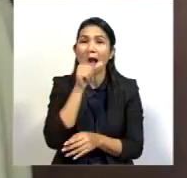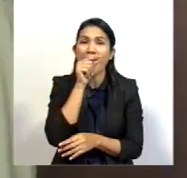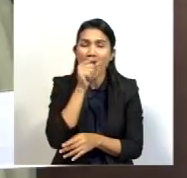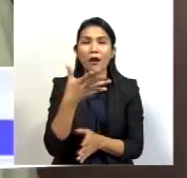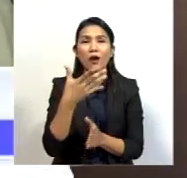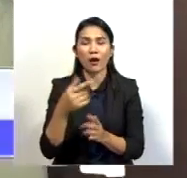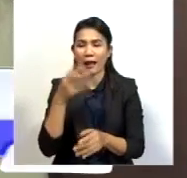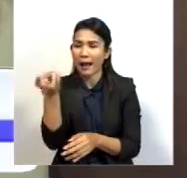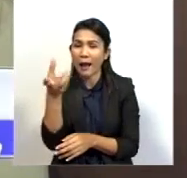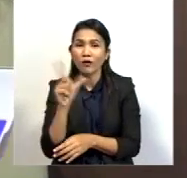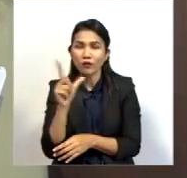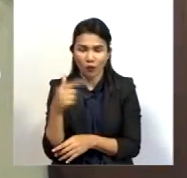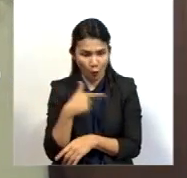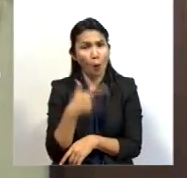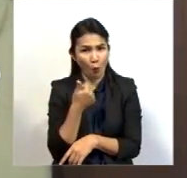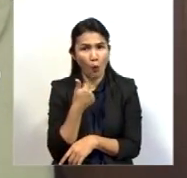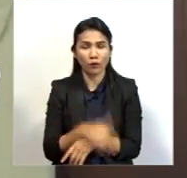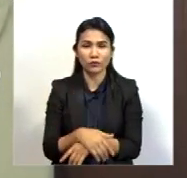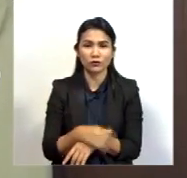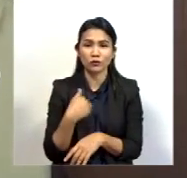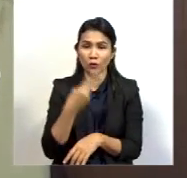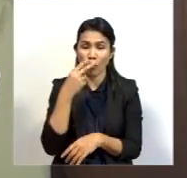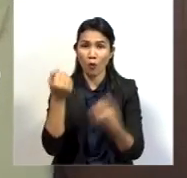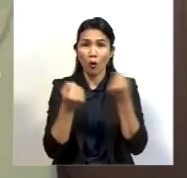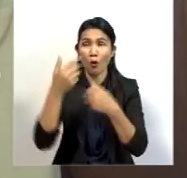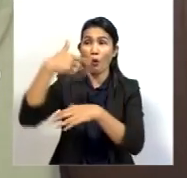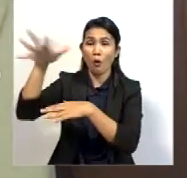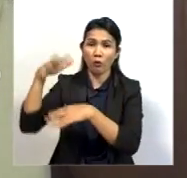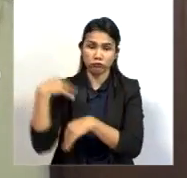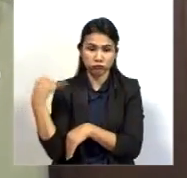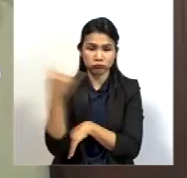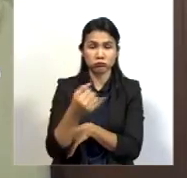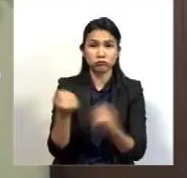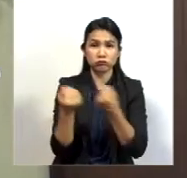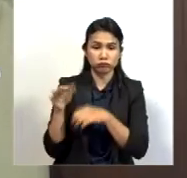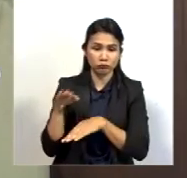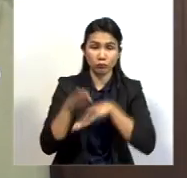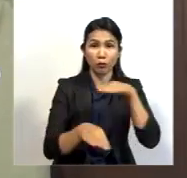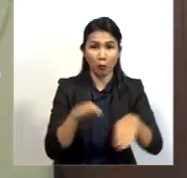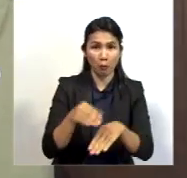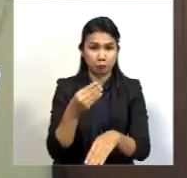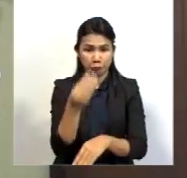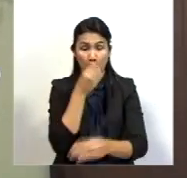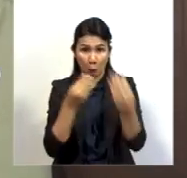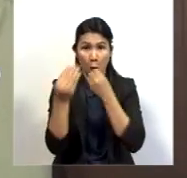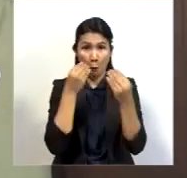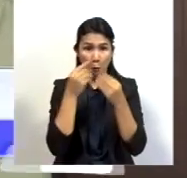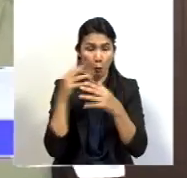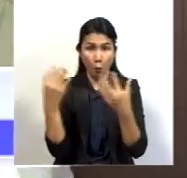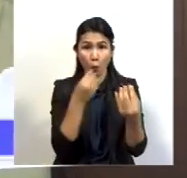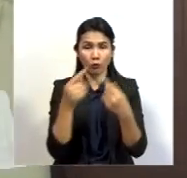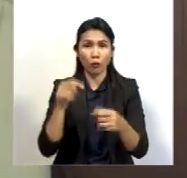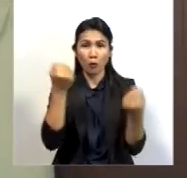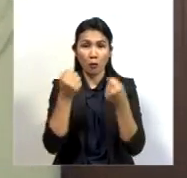ก็แซ่บดีเห็นรถมาจากต่างจังหวัดก็มาเห็นก็จอดแกกินเยอะกินเยอะมากบางทีมารถ